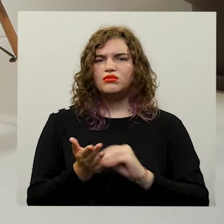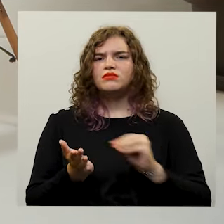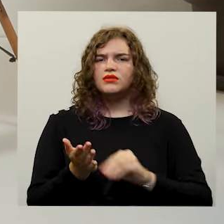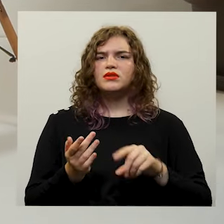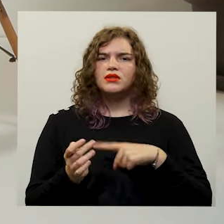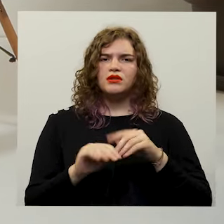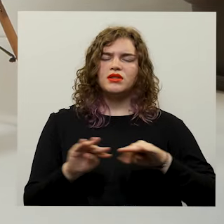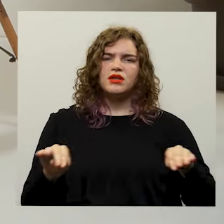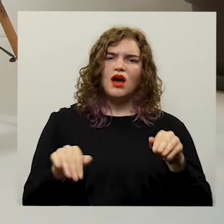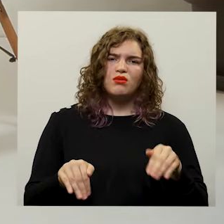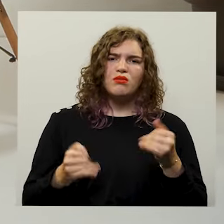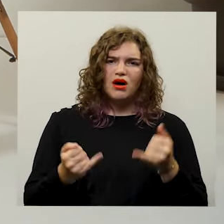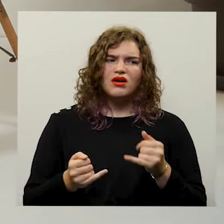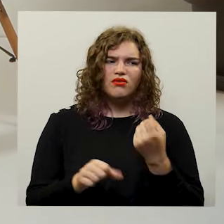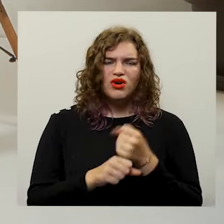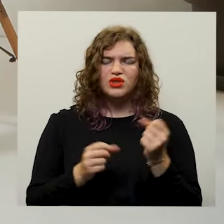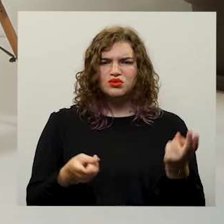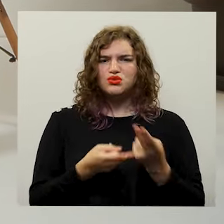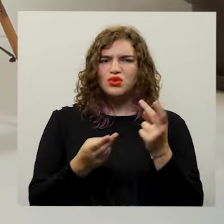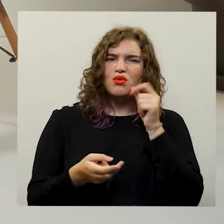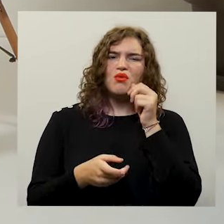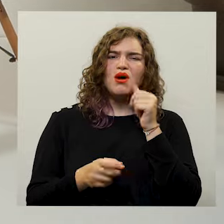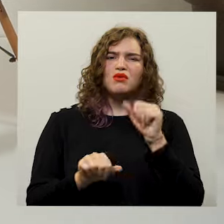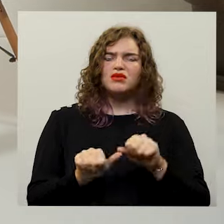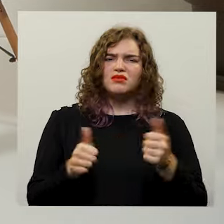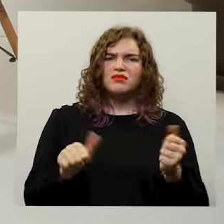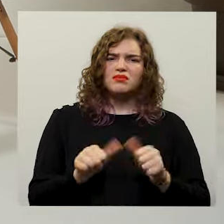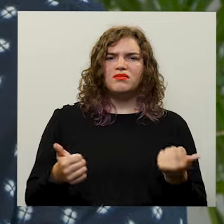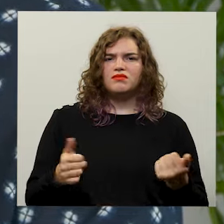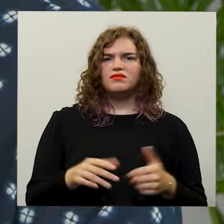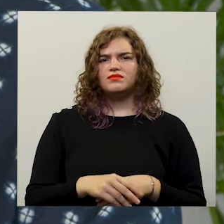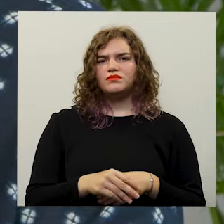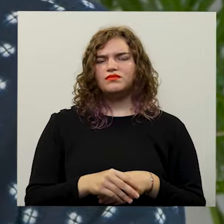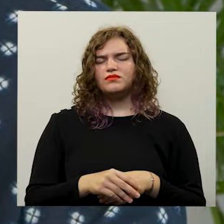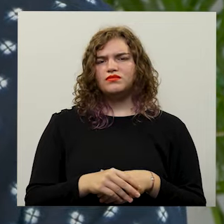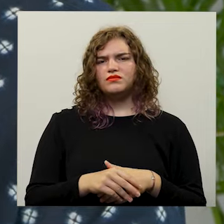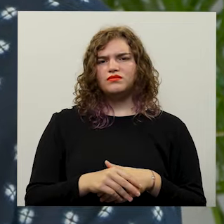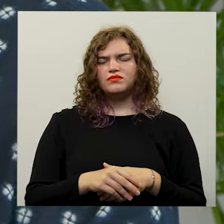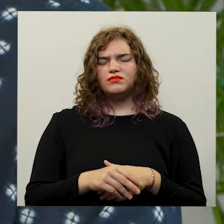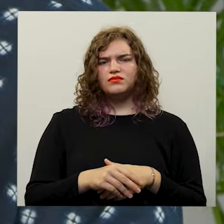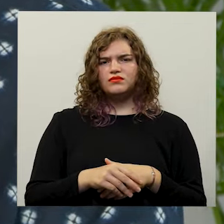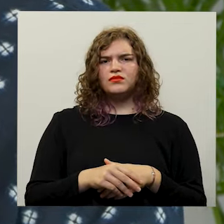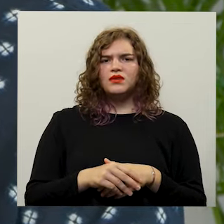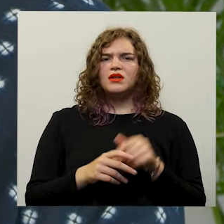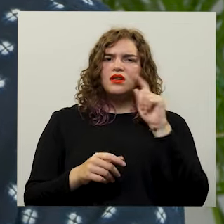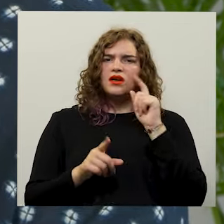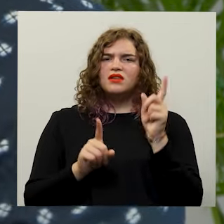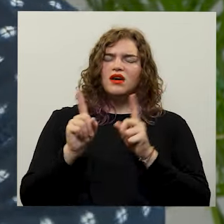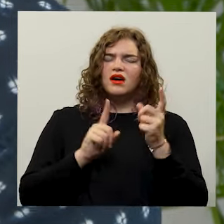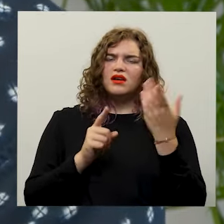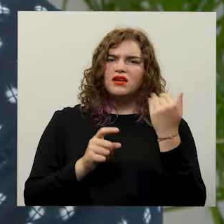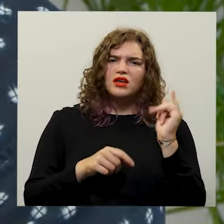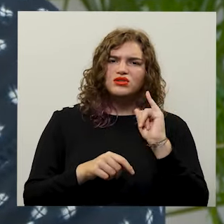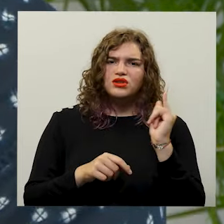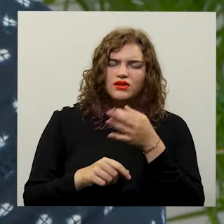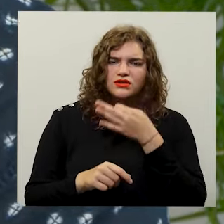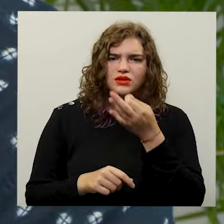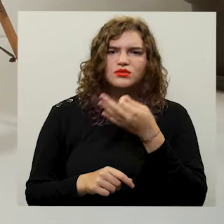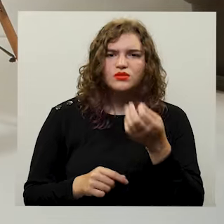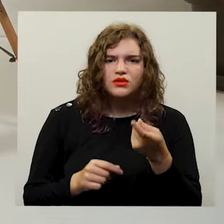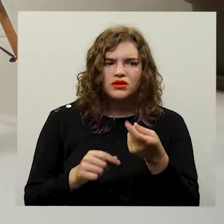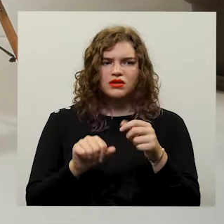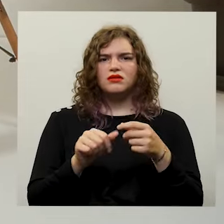azi, parcă prea ușor oamenii se lasă. Eu cred că dacă era cineva să aducă actele